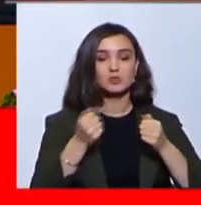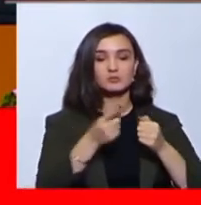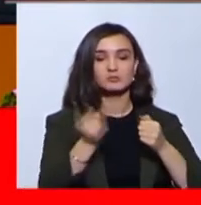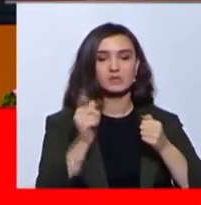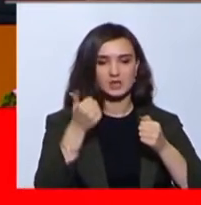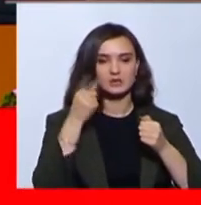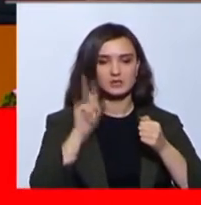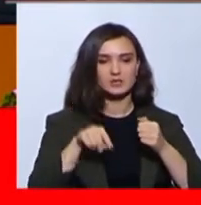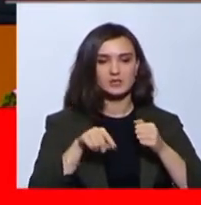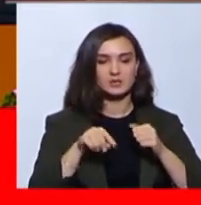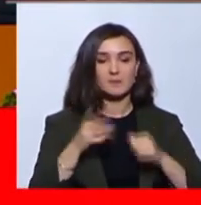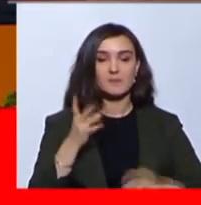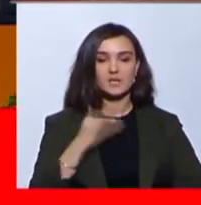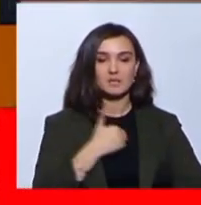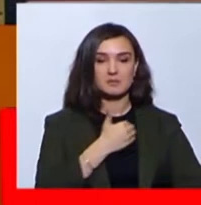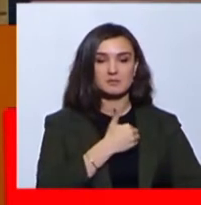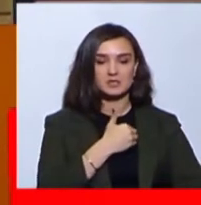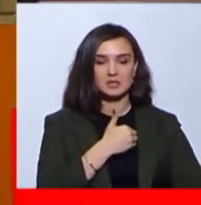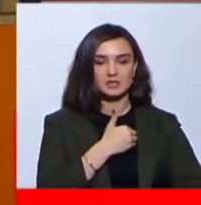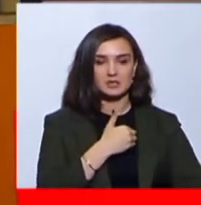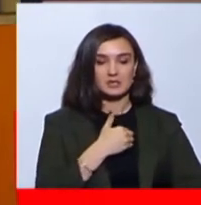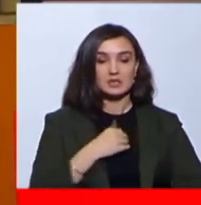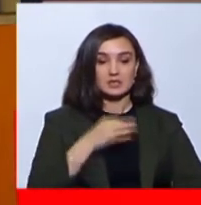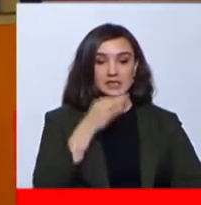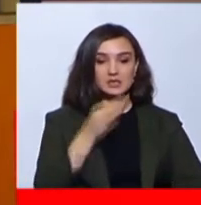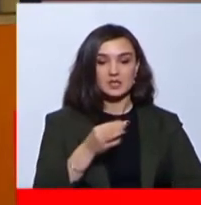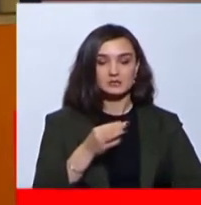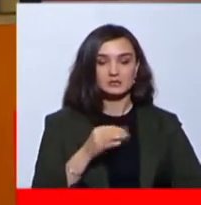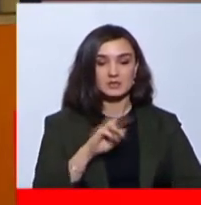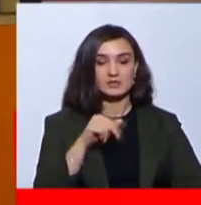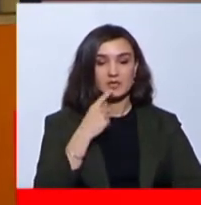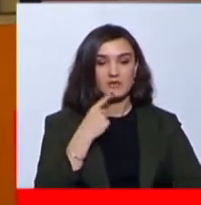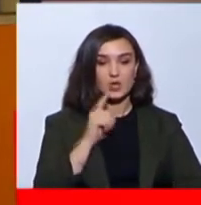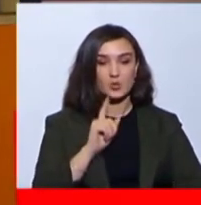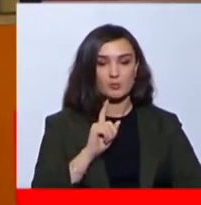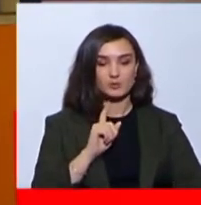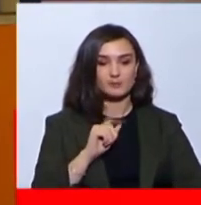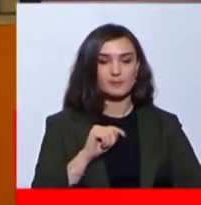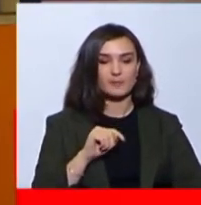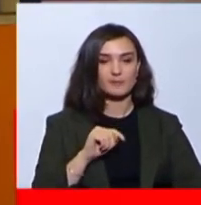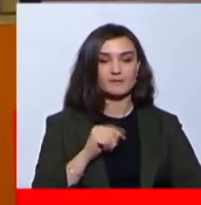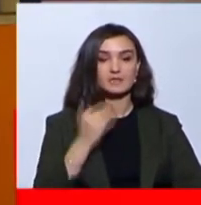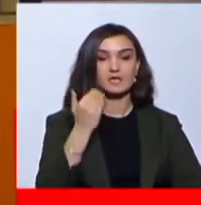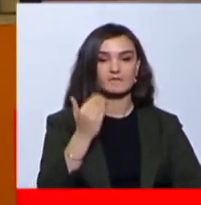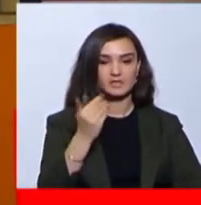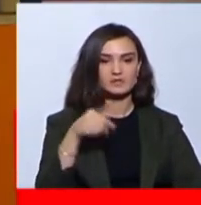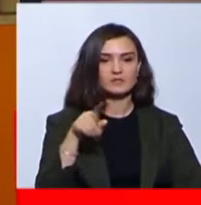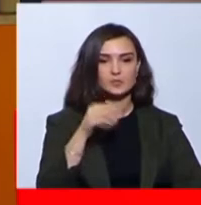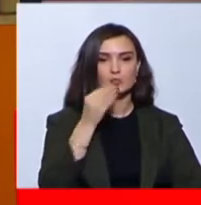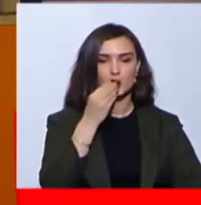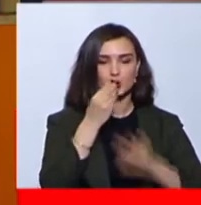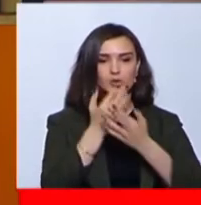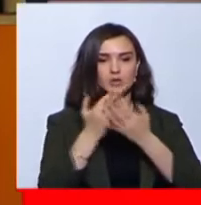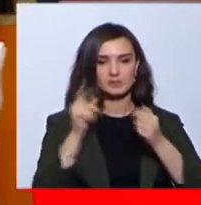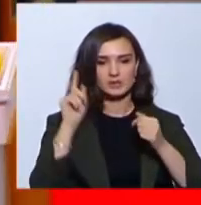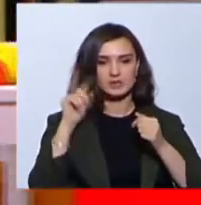შესახებ კარგად იციან. მაგრამ მე მინდა დღეს ვისარგებლო შემთხვევით და ვთქვა, რომ გარდა თქვენთვის კარგად ნაცნობი